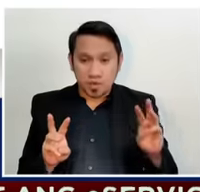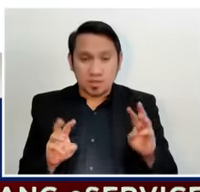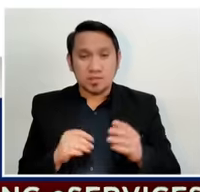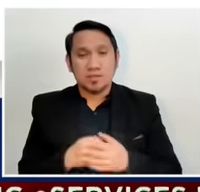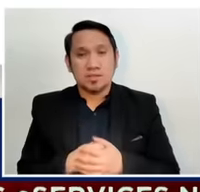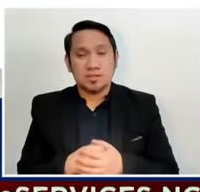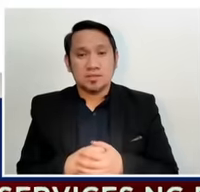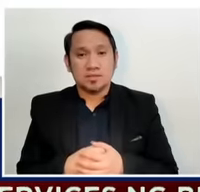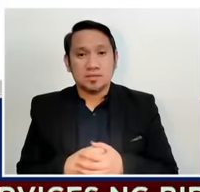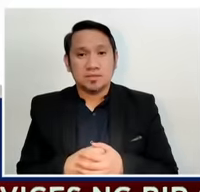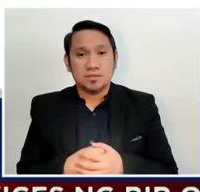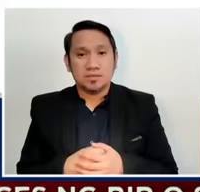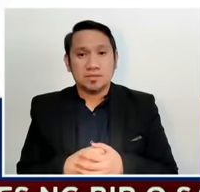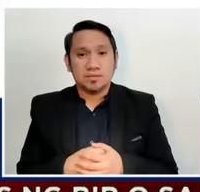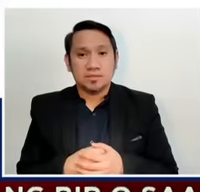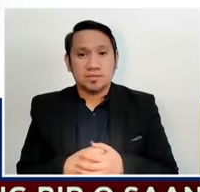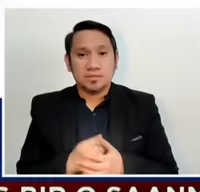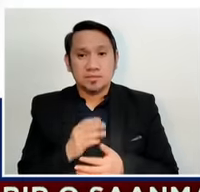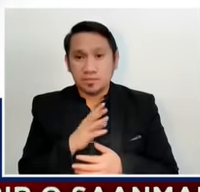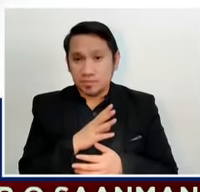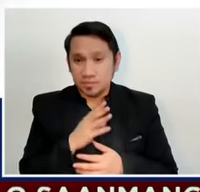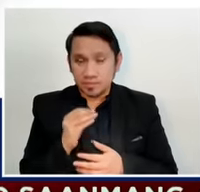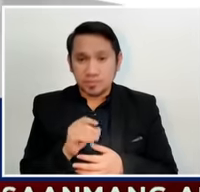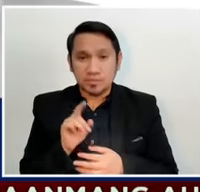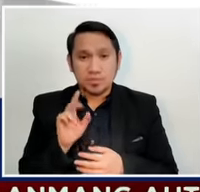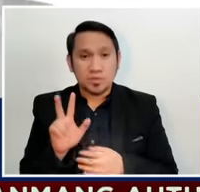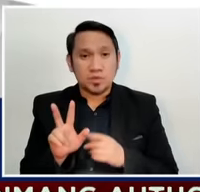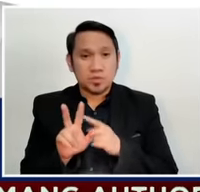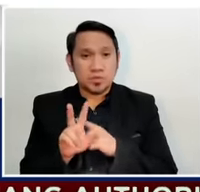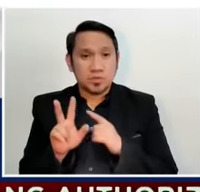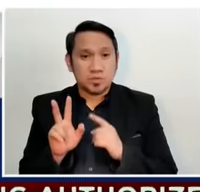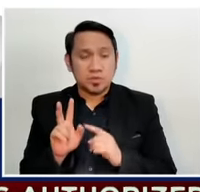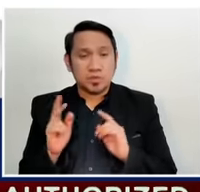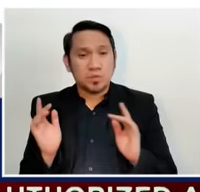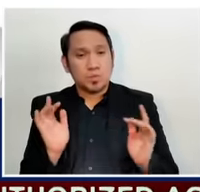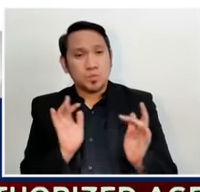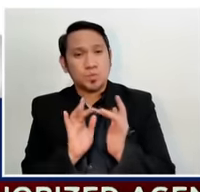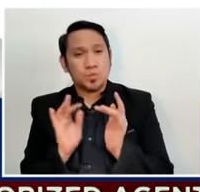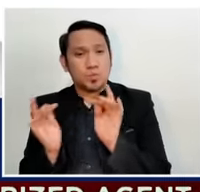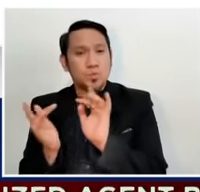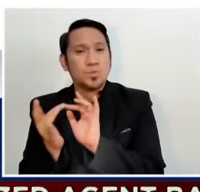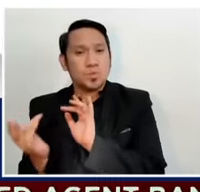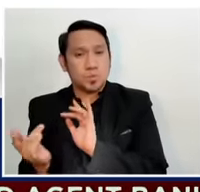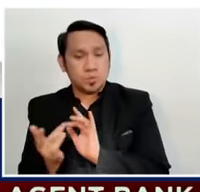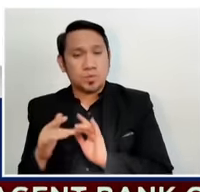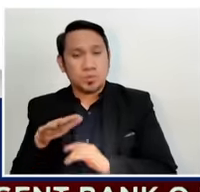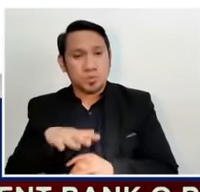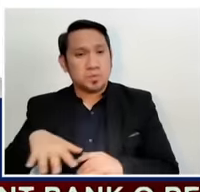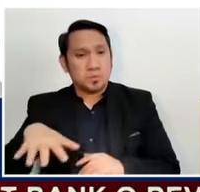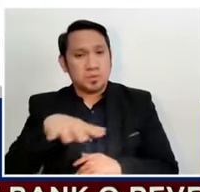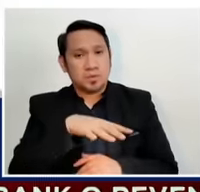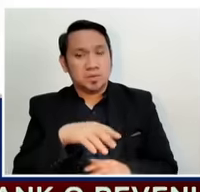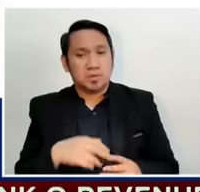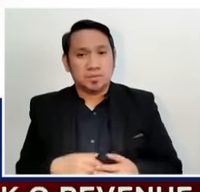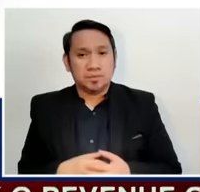Maryland. And it's one of the three main connections within those